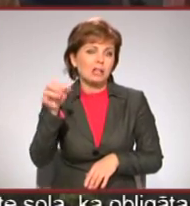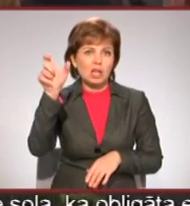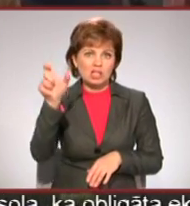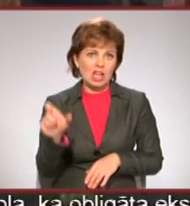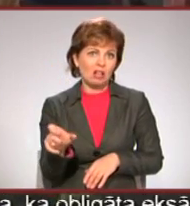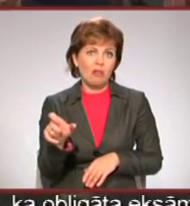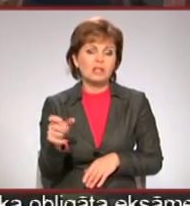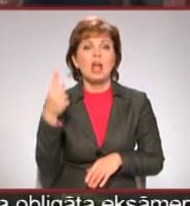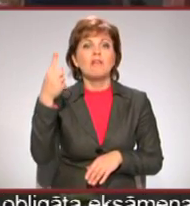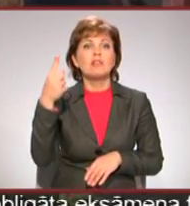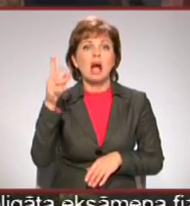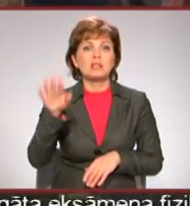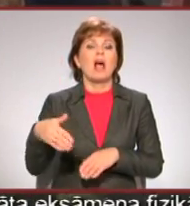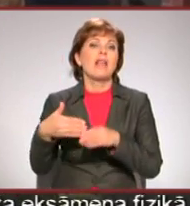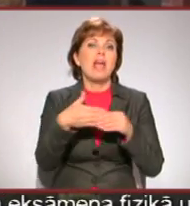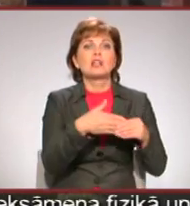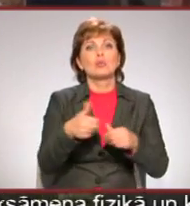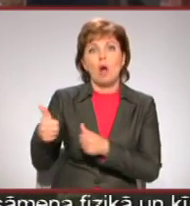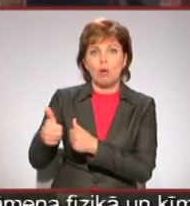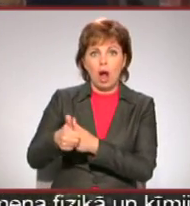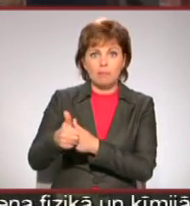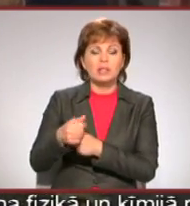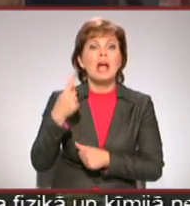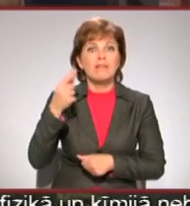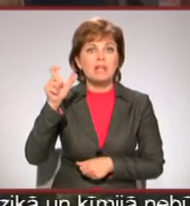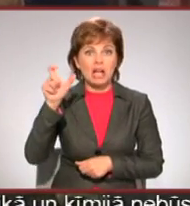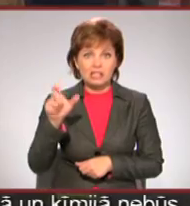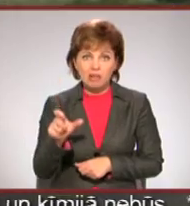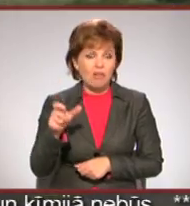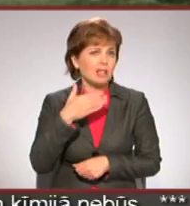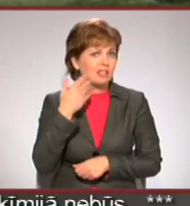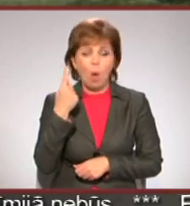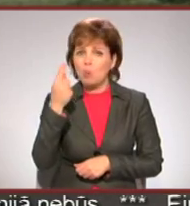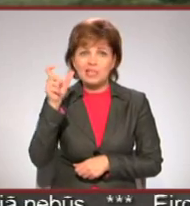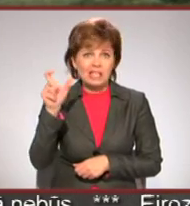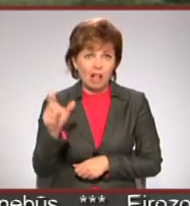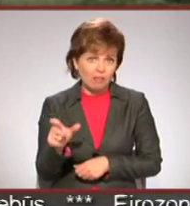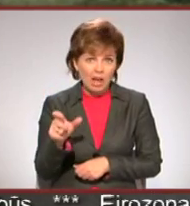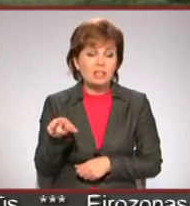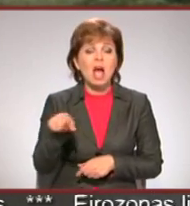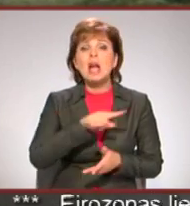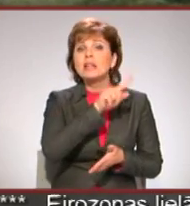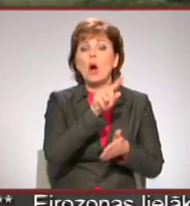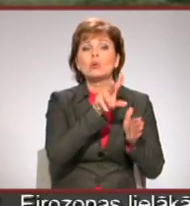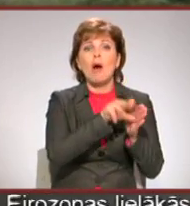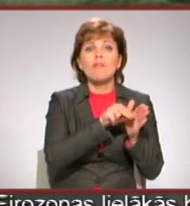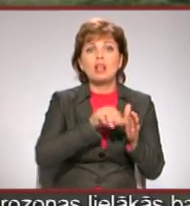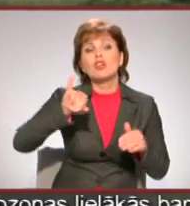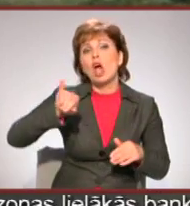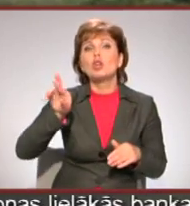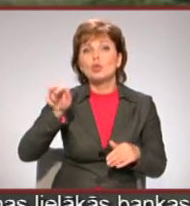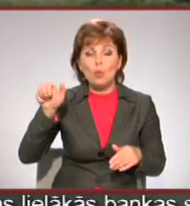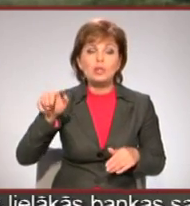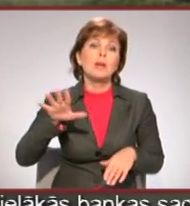Viens cilvēks, lai nes no kaimiņiem. Nu vai tu viens cilvēks nav cilvēks? Jautāti par vēlēšanām jurģinieki nosmēja.